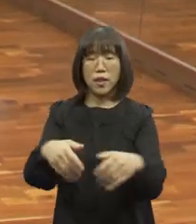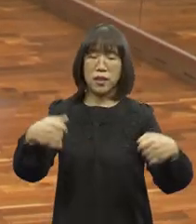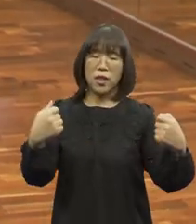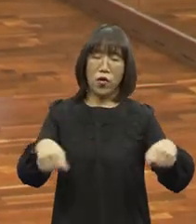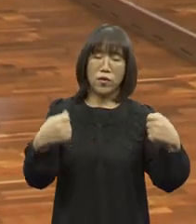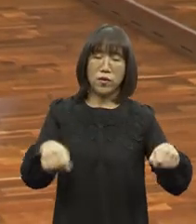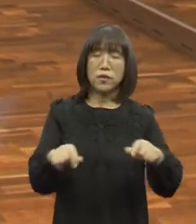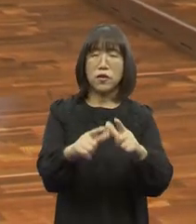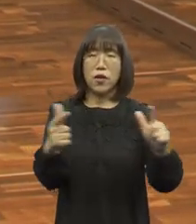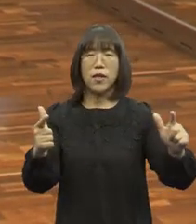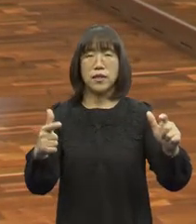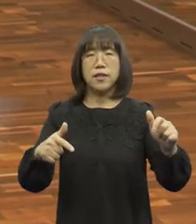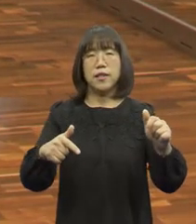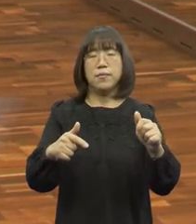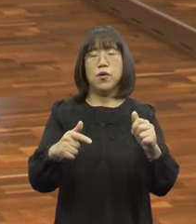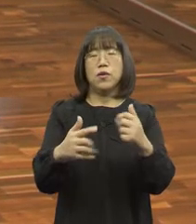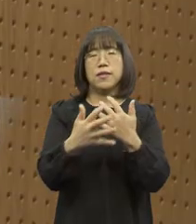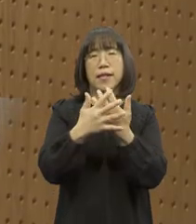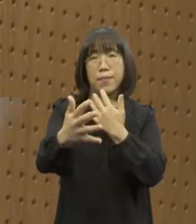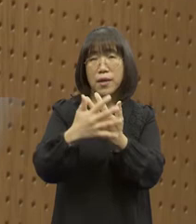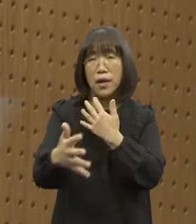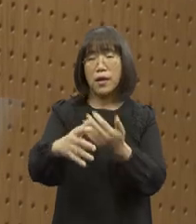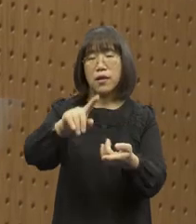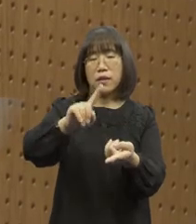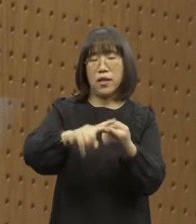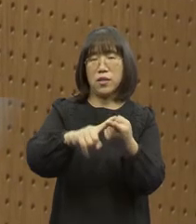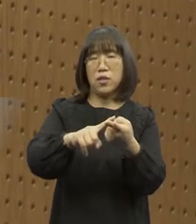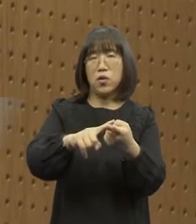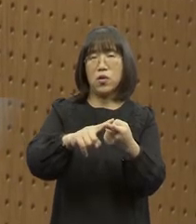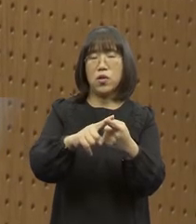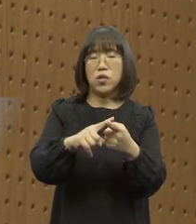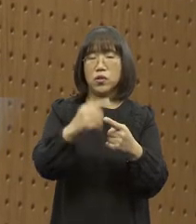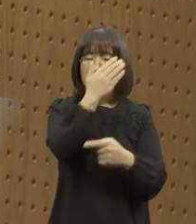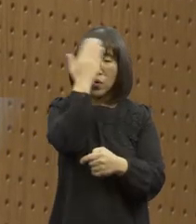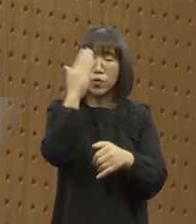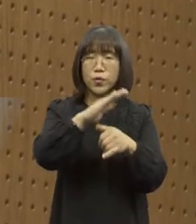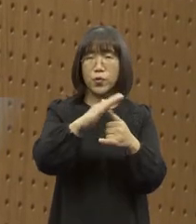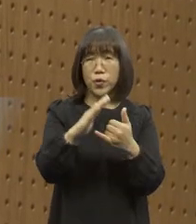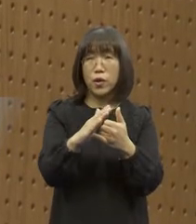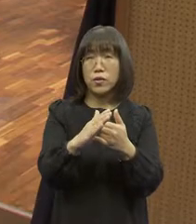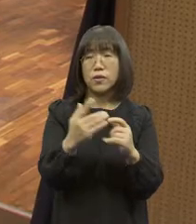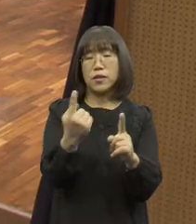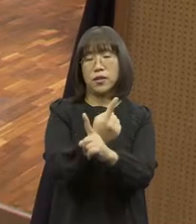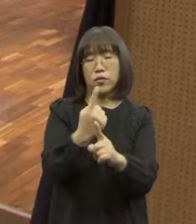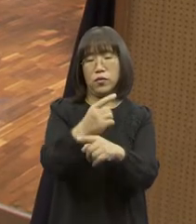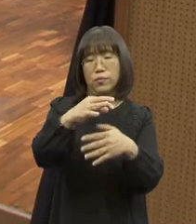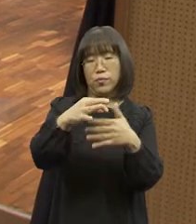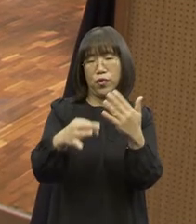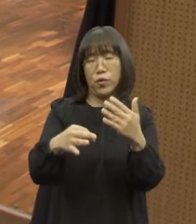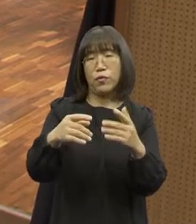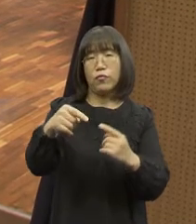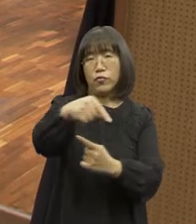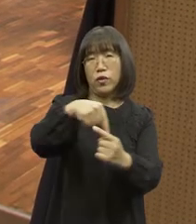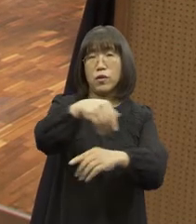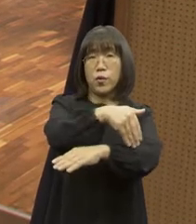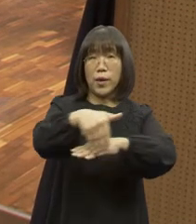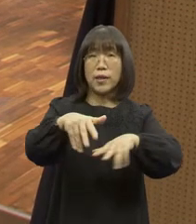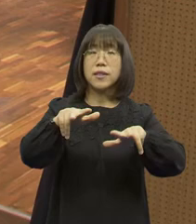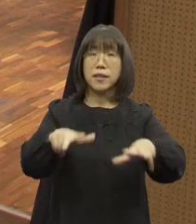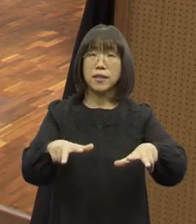0 그 캠프나 세미나 등 문화 예술을 접목한 청소년 치유 프로그램도 운영할 계획입니다